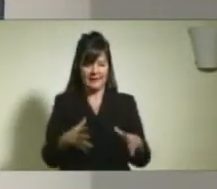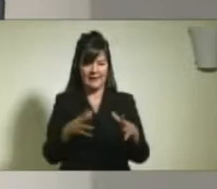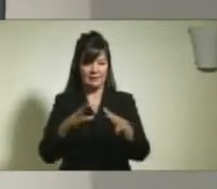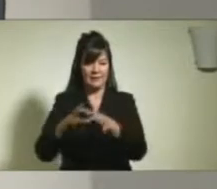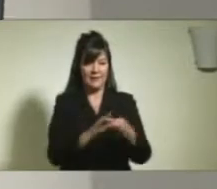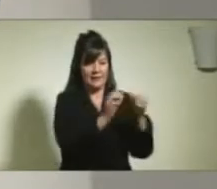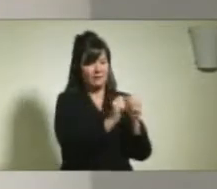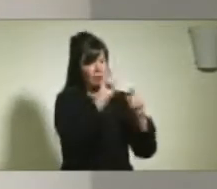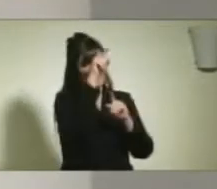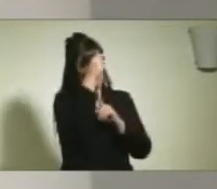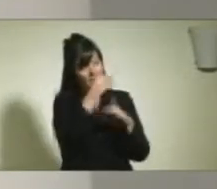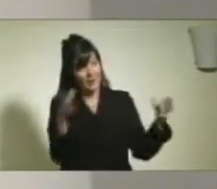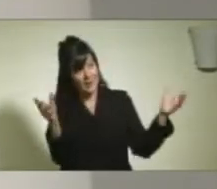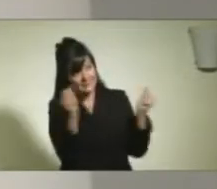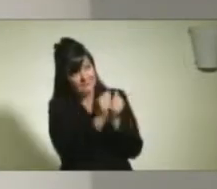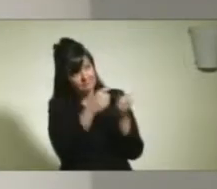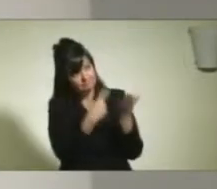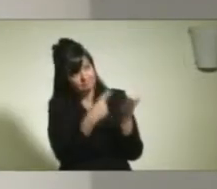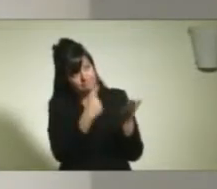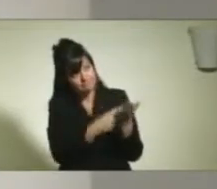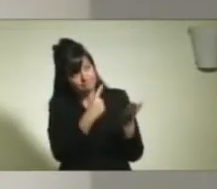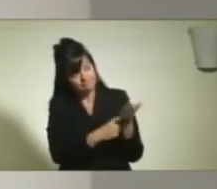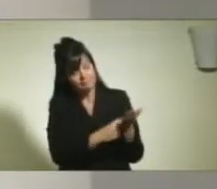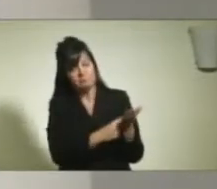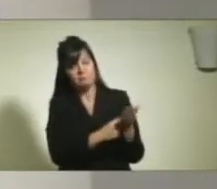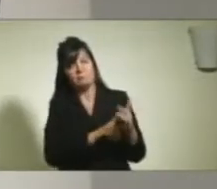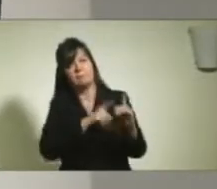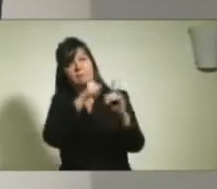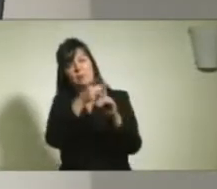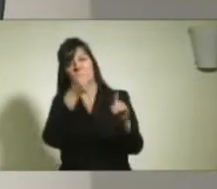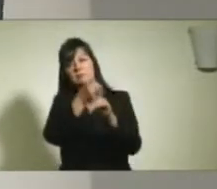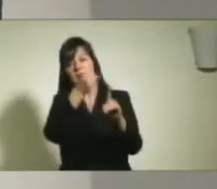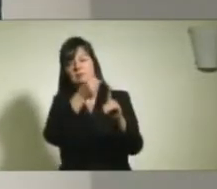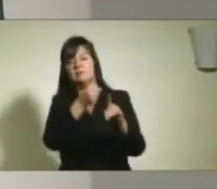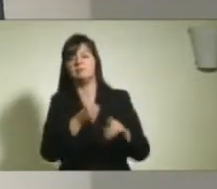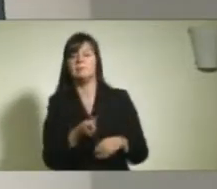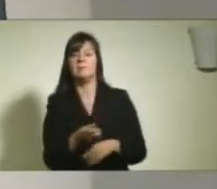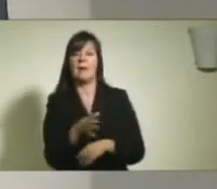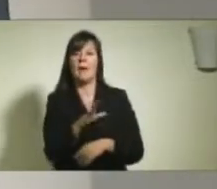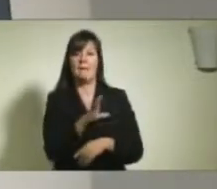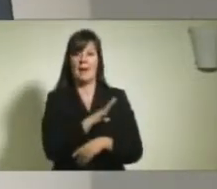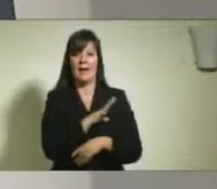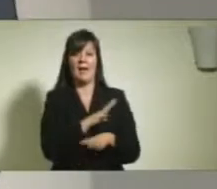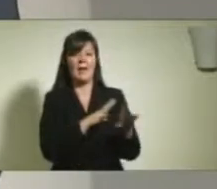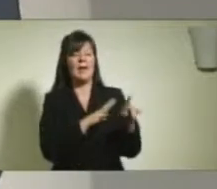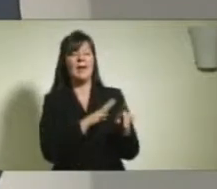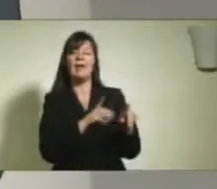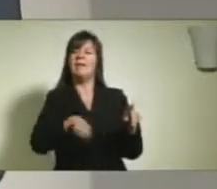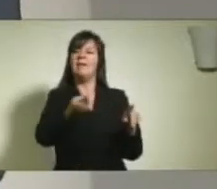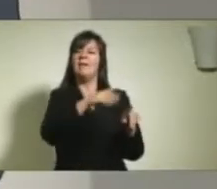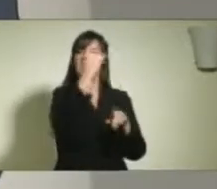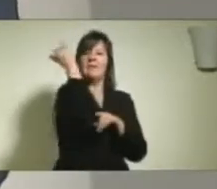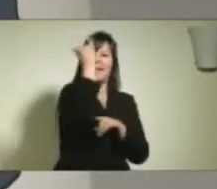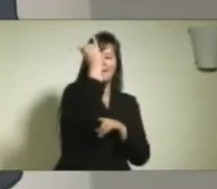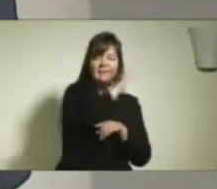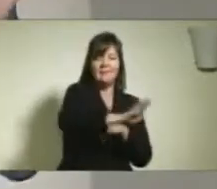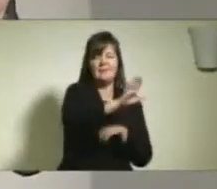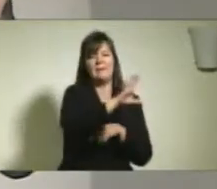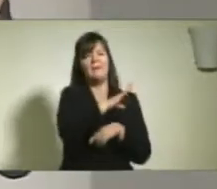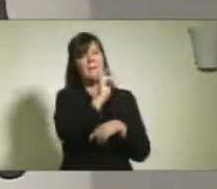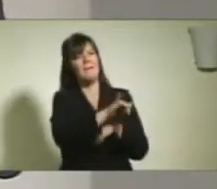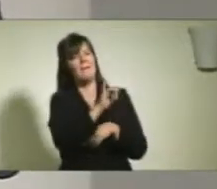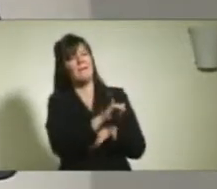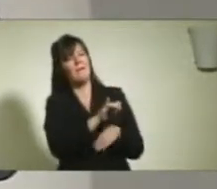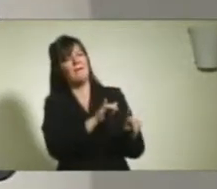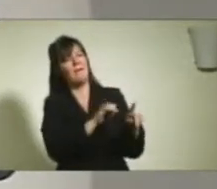arriver à. Mais là, ce qu'on voit, c'est qu'il y a des possibilités avec ce qui s'est passé en Italie. de la façon, dans le fond, la